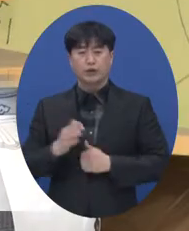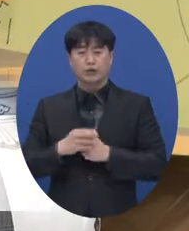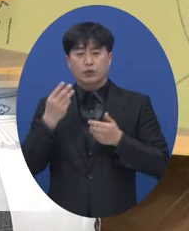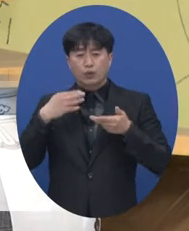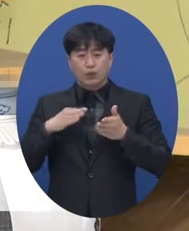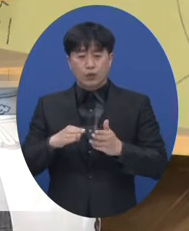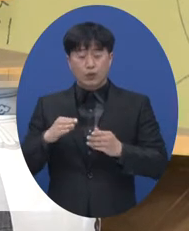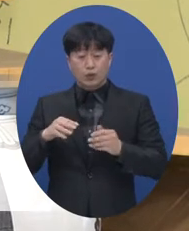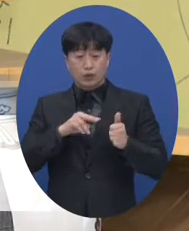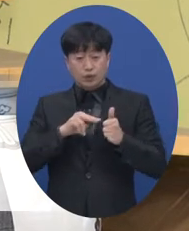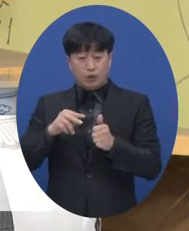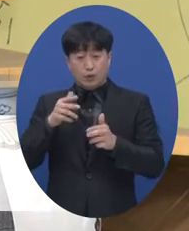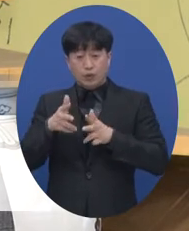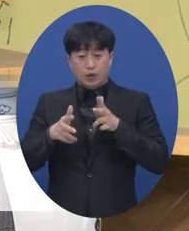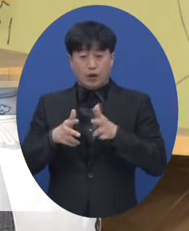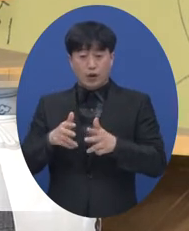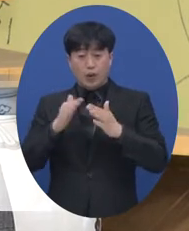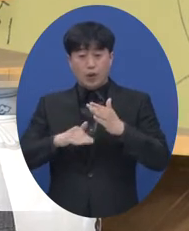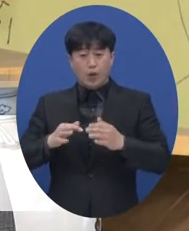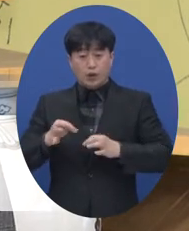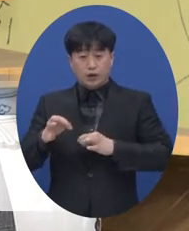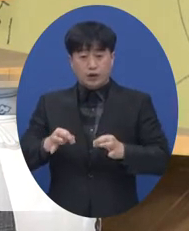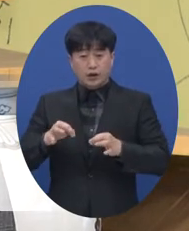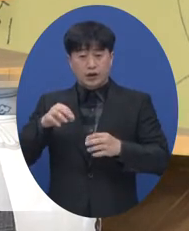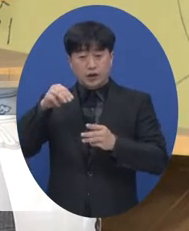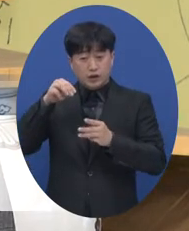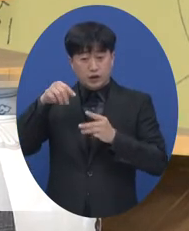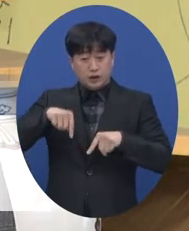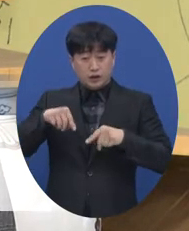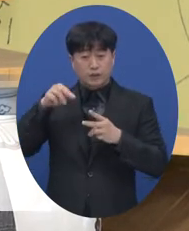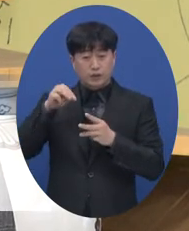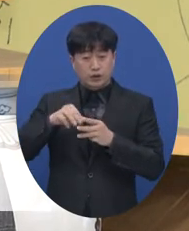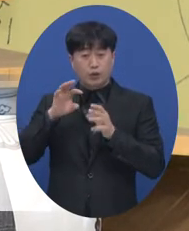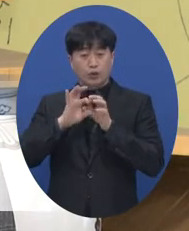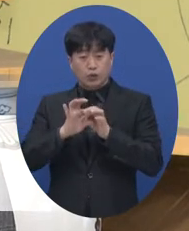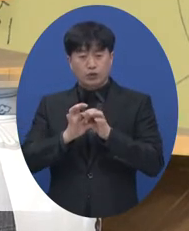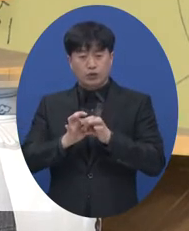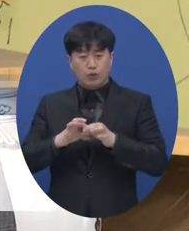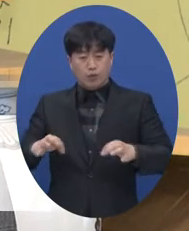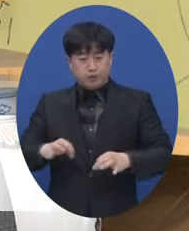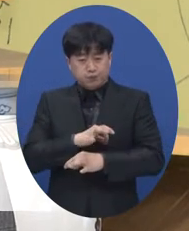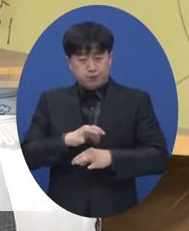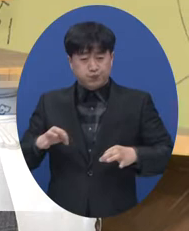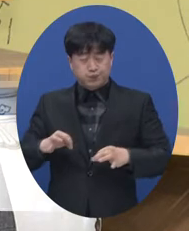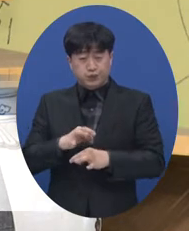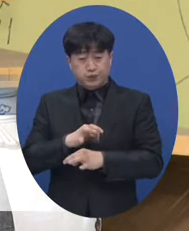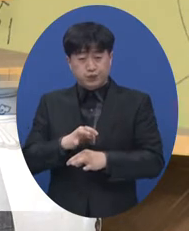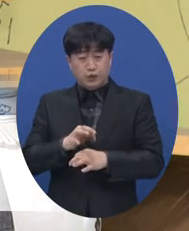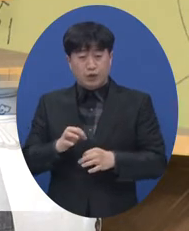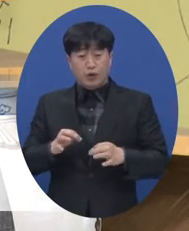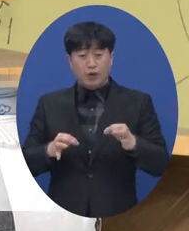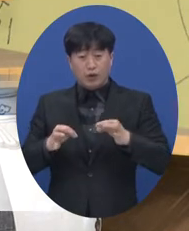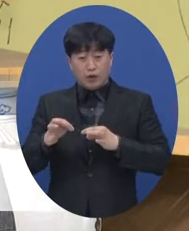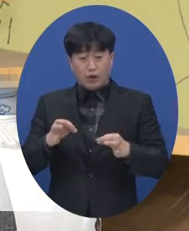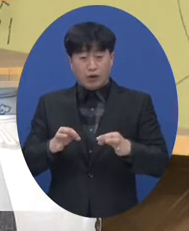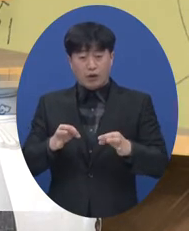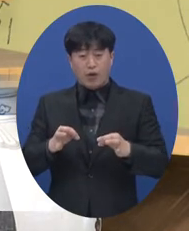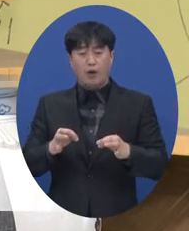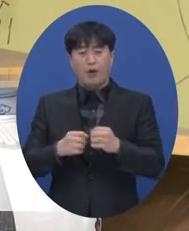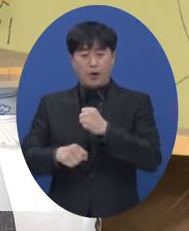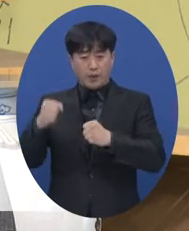콘텐츠 산업 공정 걸에 상담 센터를 통해서 불공정 거래 가능 을 바로잡고